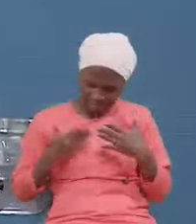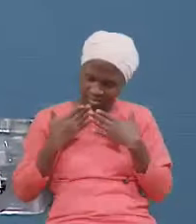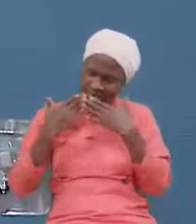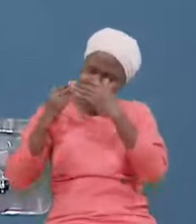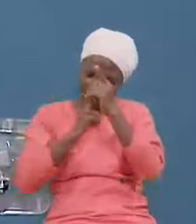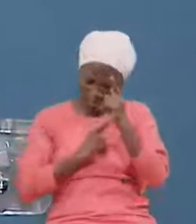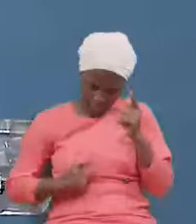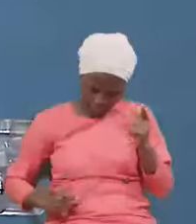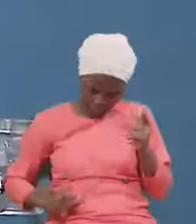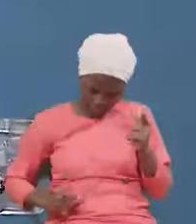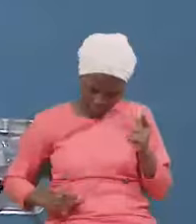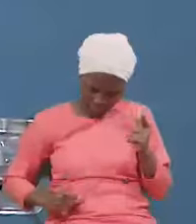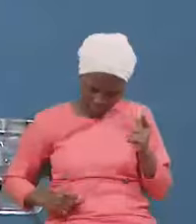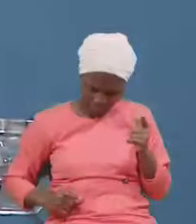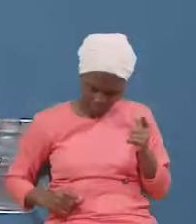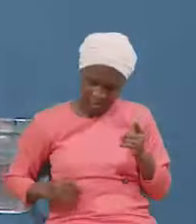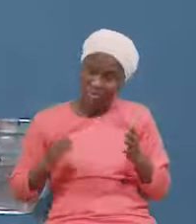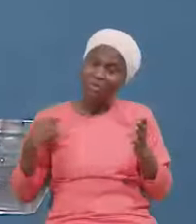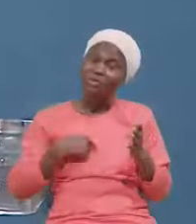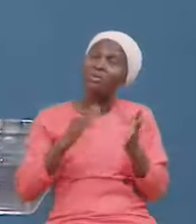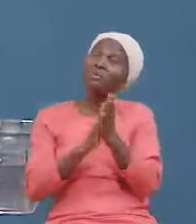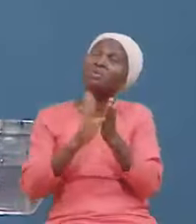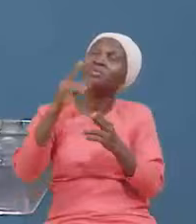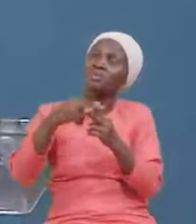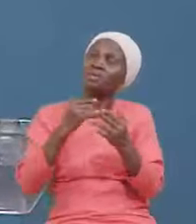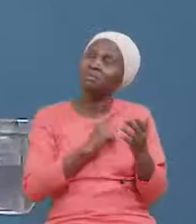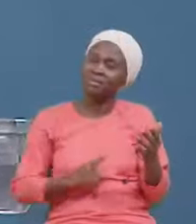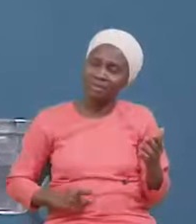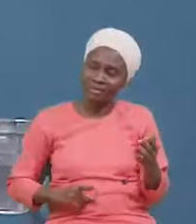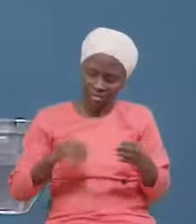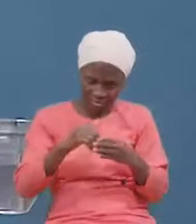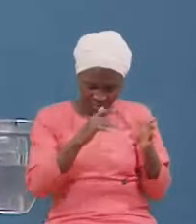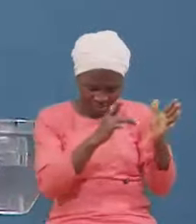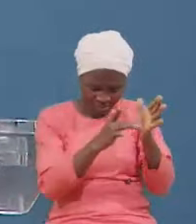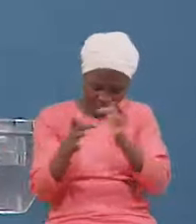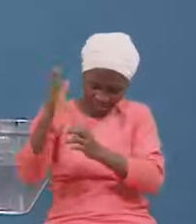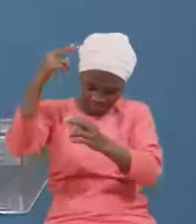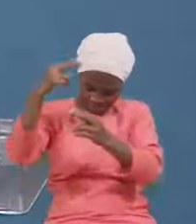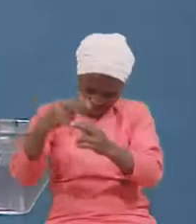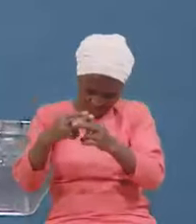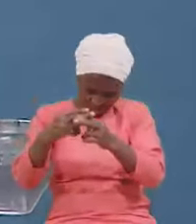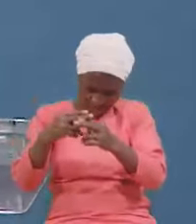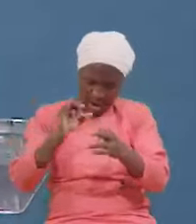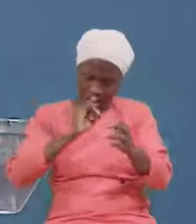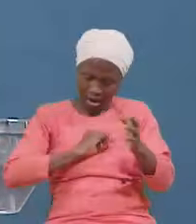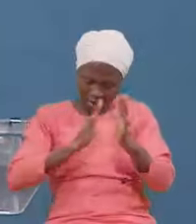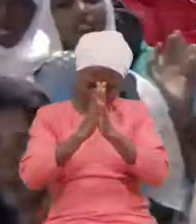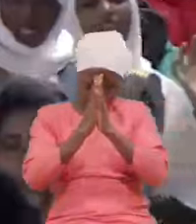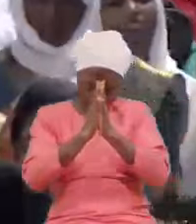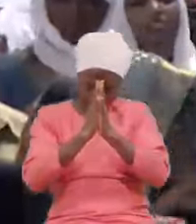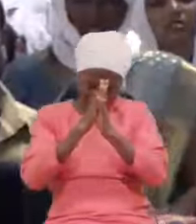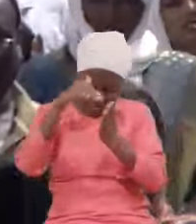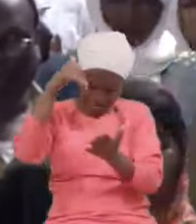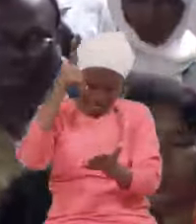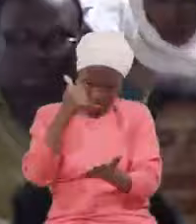Lord. వందనములు. Praise your name Lord. మీ నామాన్ని స్తుతిస్తున్నాం. In Jesus name I pray.